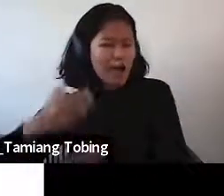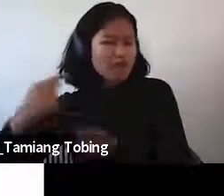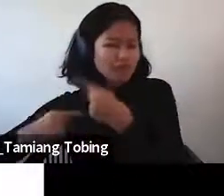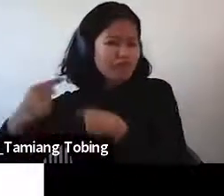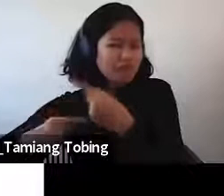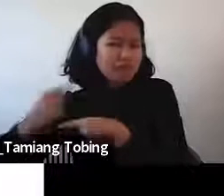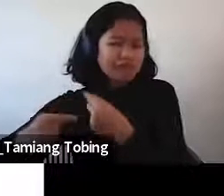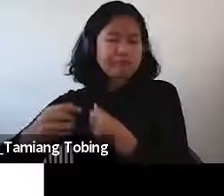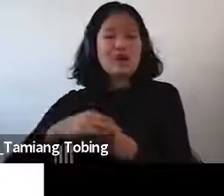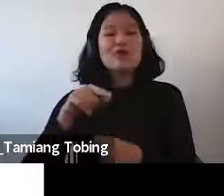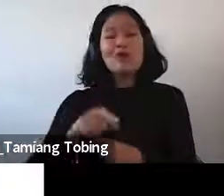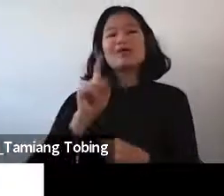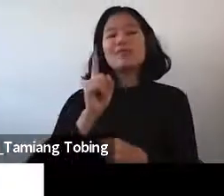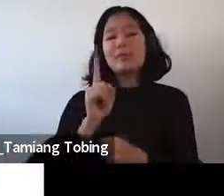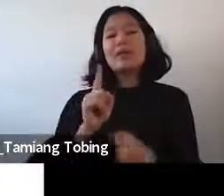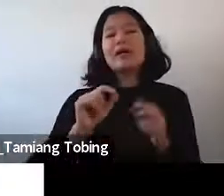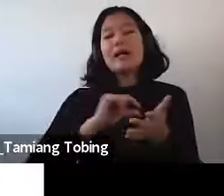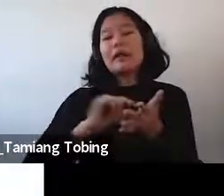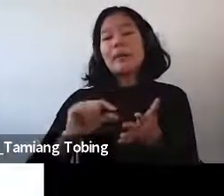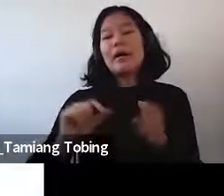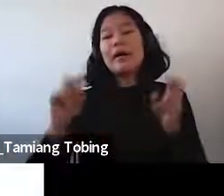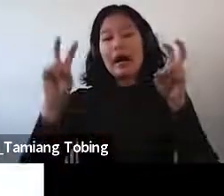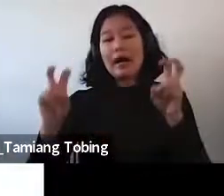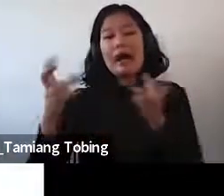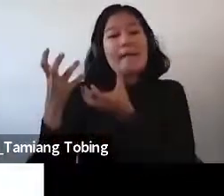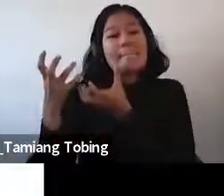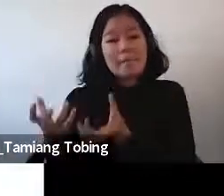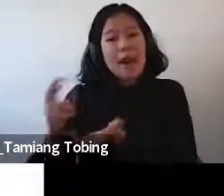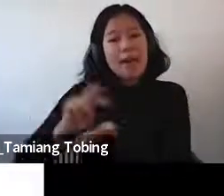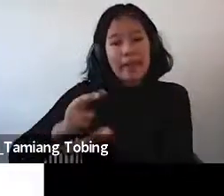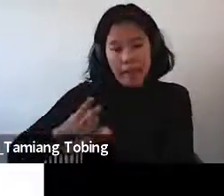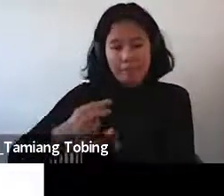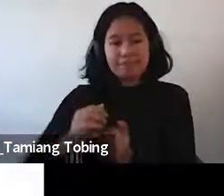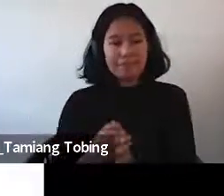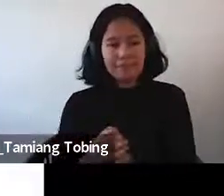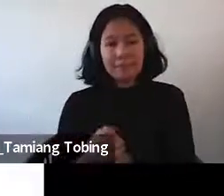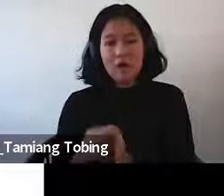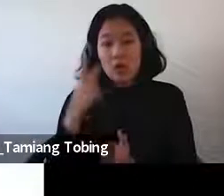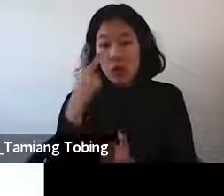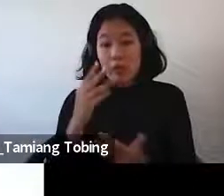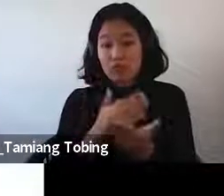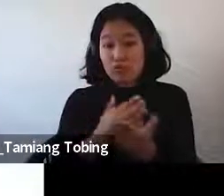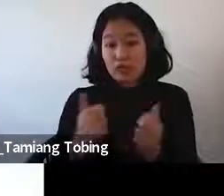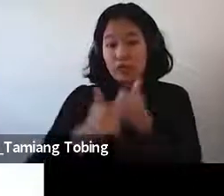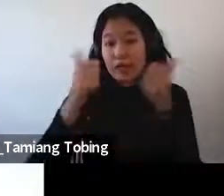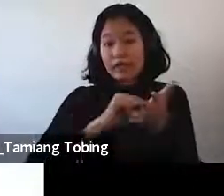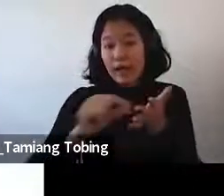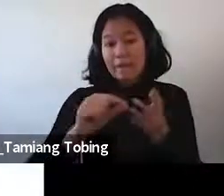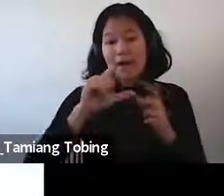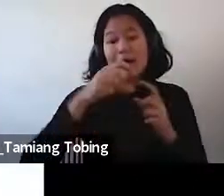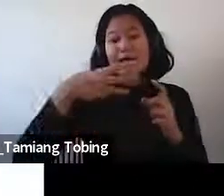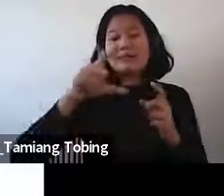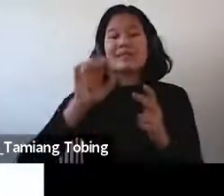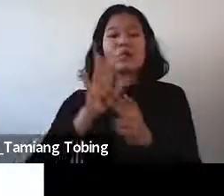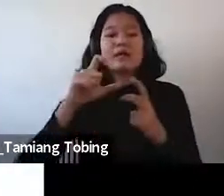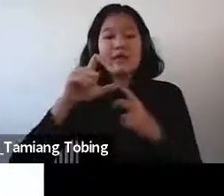kita mengenal istilah misalnya beban ganda ya. Kalau ada buku yang terkenal judulnya The Second Shift. Jadi perempuan